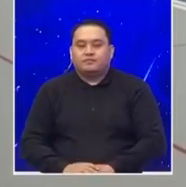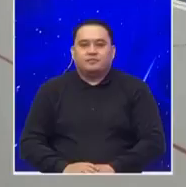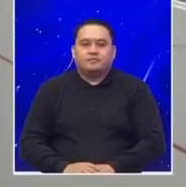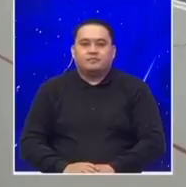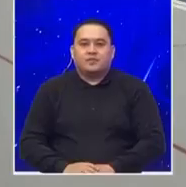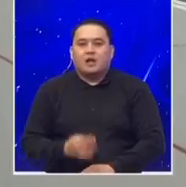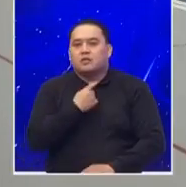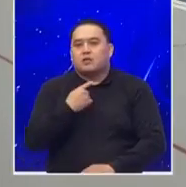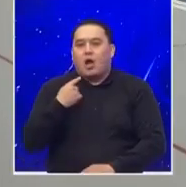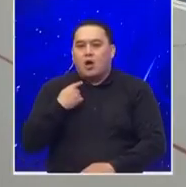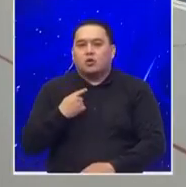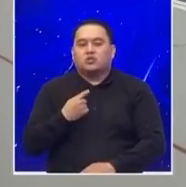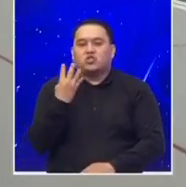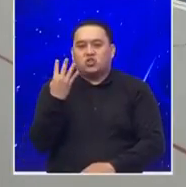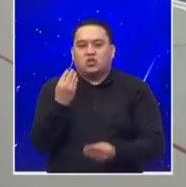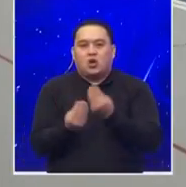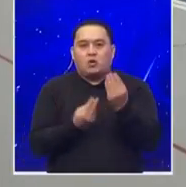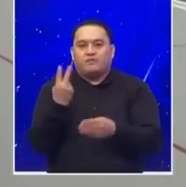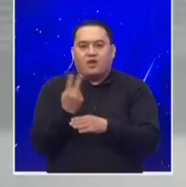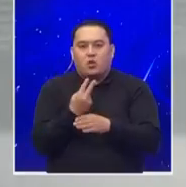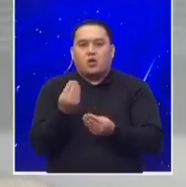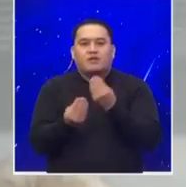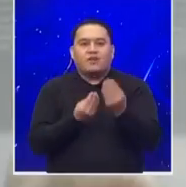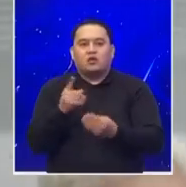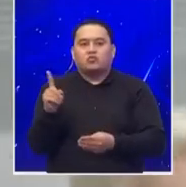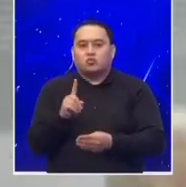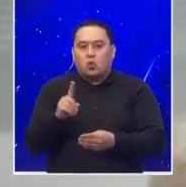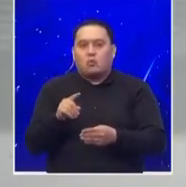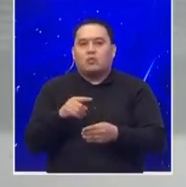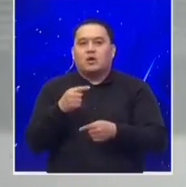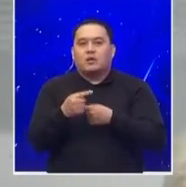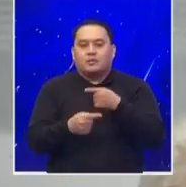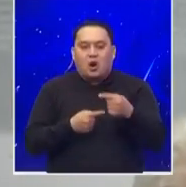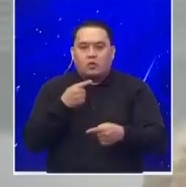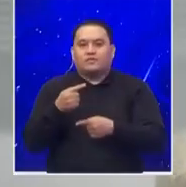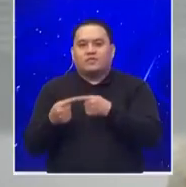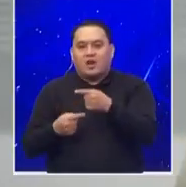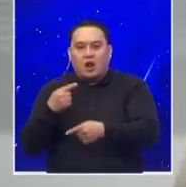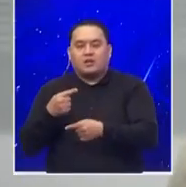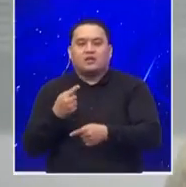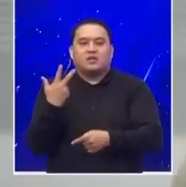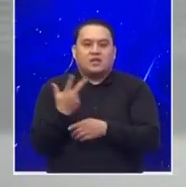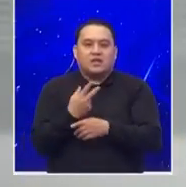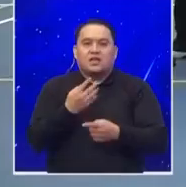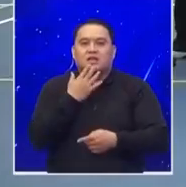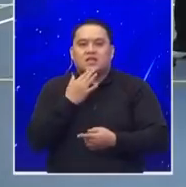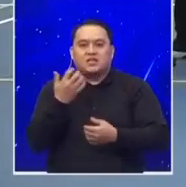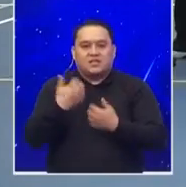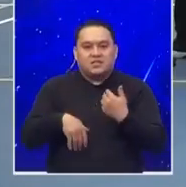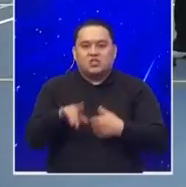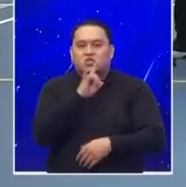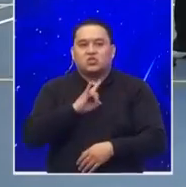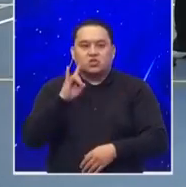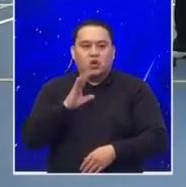клубу предстоит сыграть еще 4 матча второго тура. Отметим, эти игры промежуточные. А третий тур национальной лиги среди женских